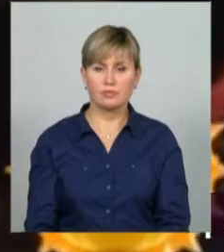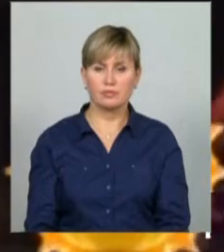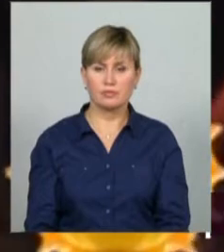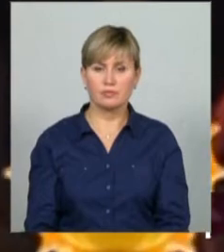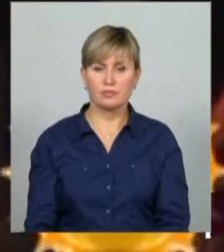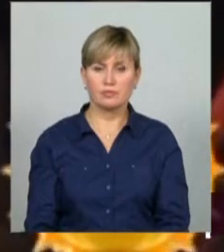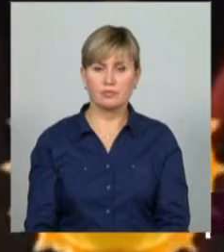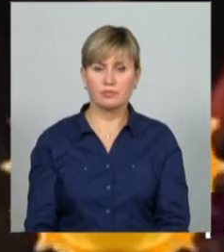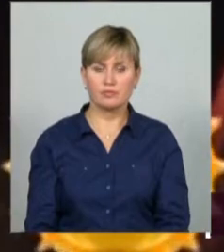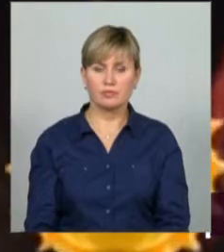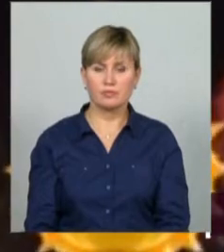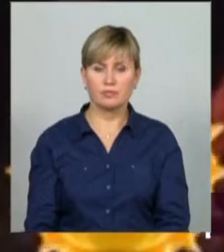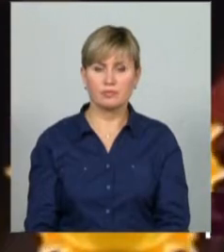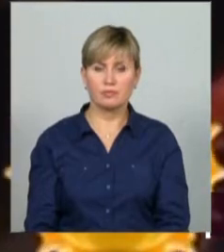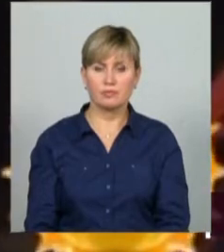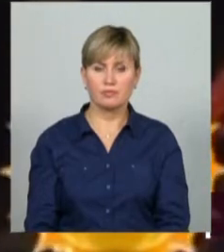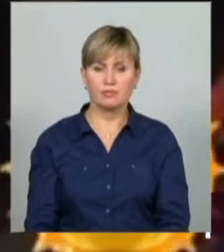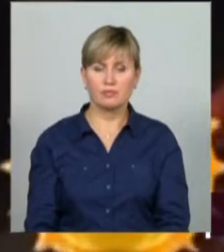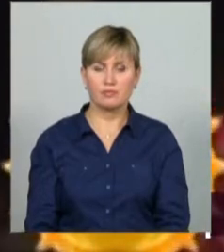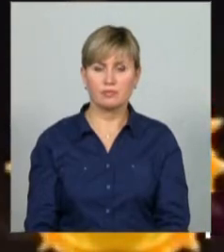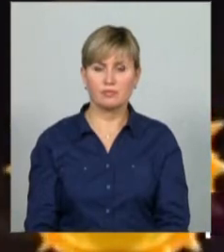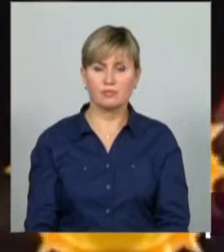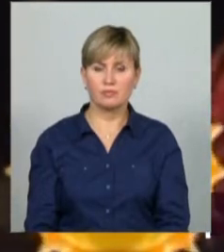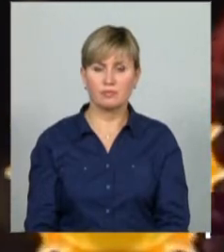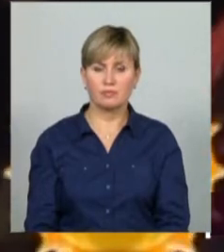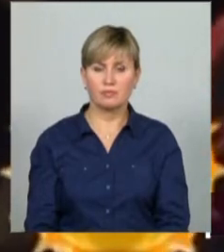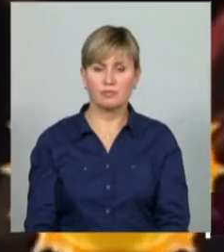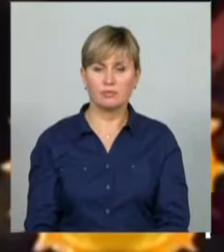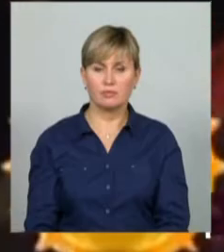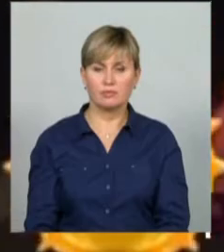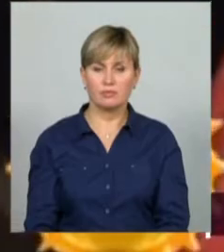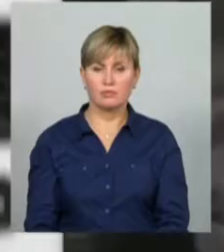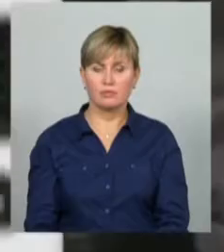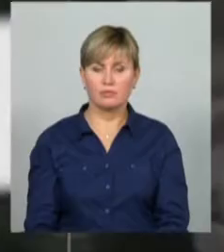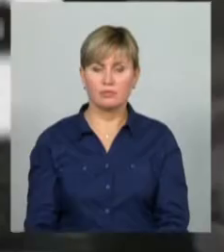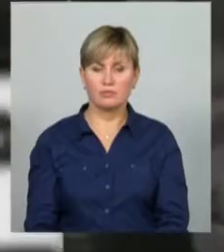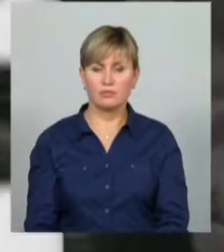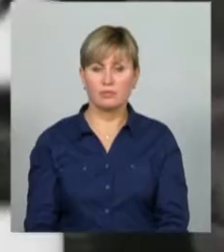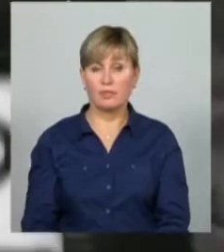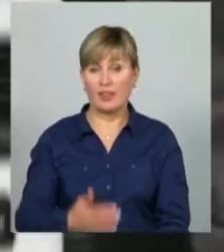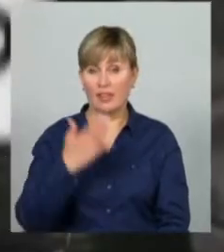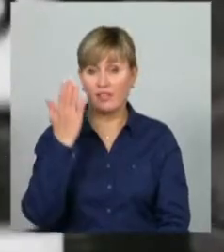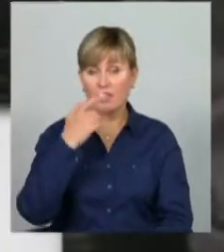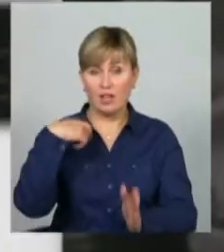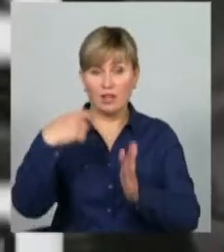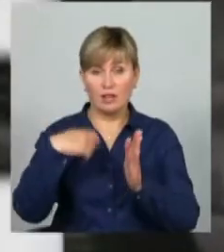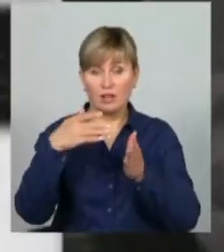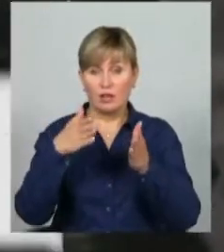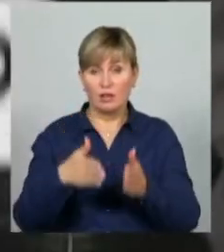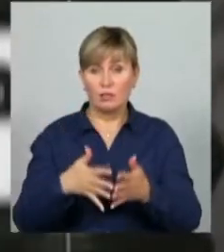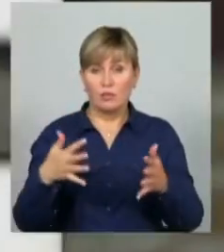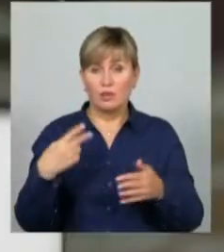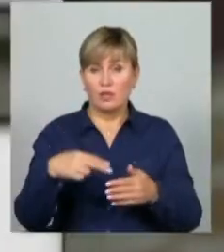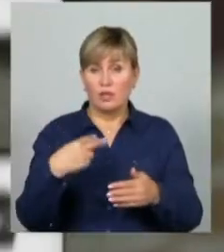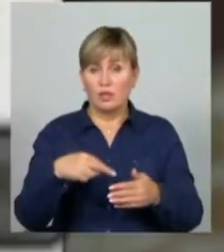Кто ужалил? Скорпион. Чтоб твой паскудный язык скорпион ужалил. Фильмография Газизы Абдинабиевой больше